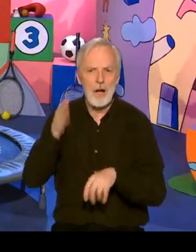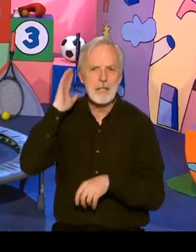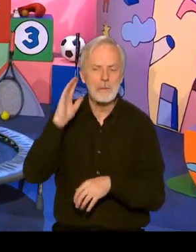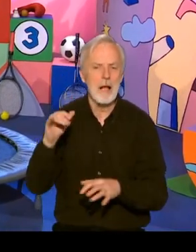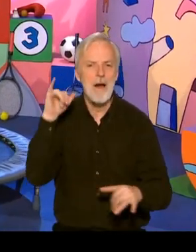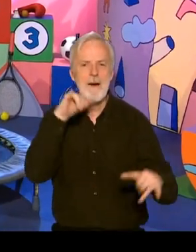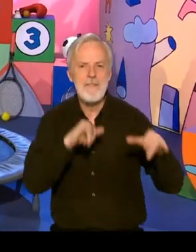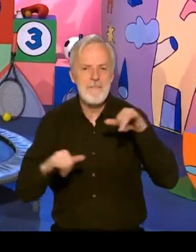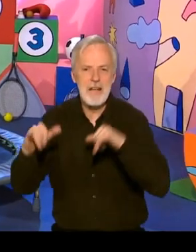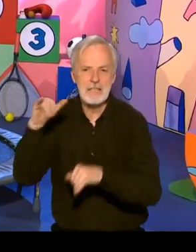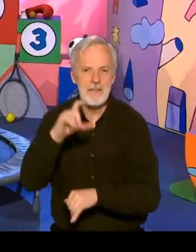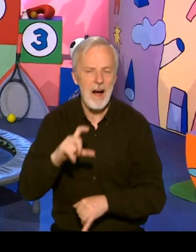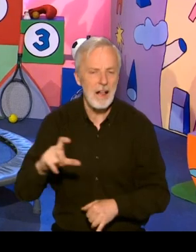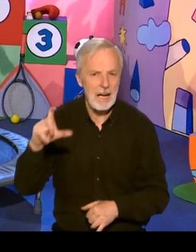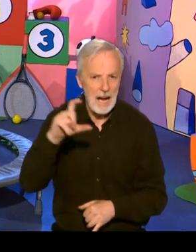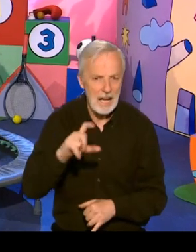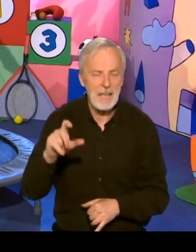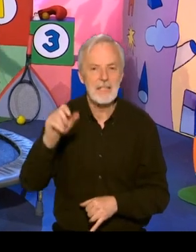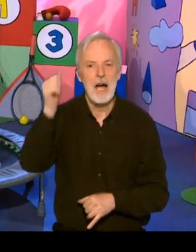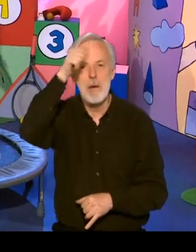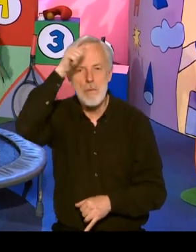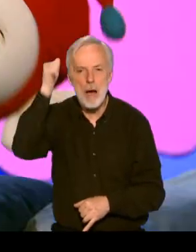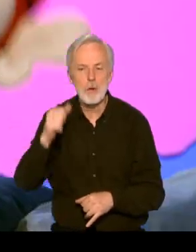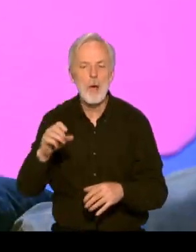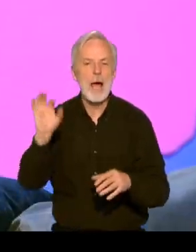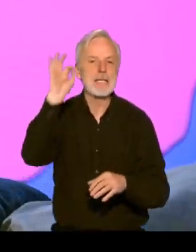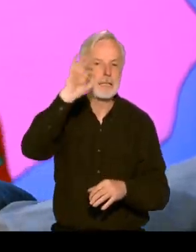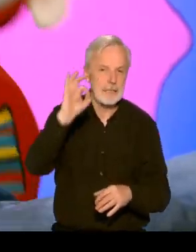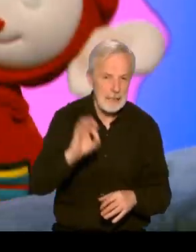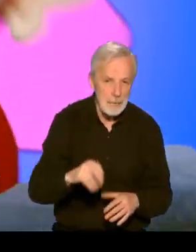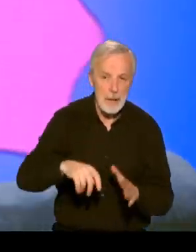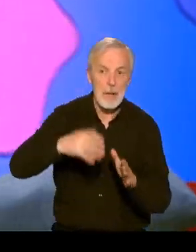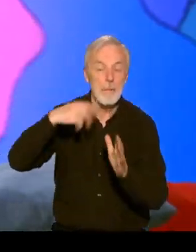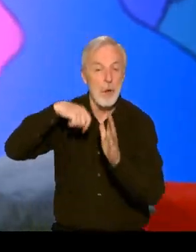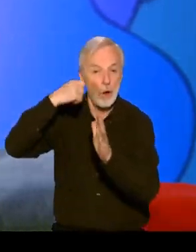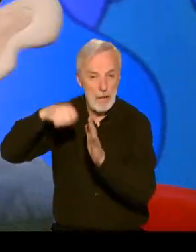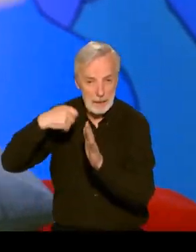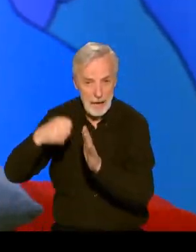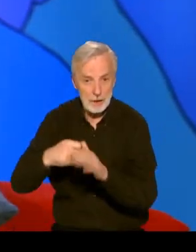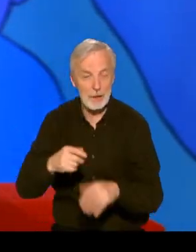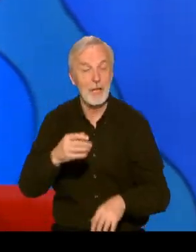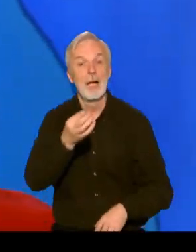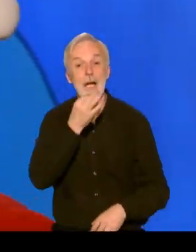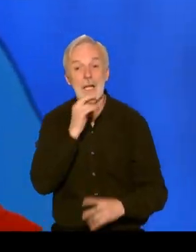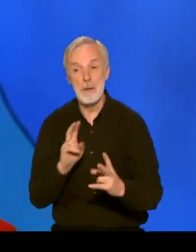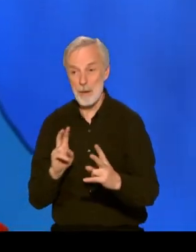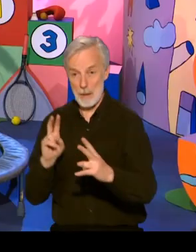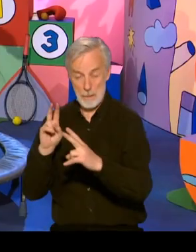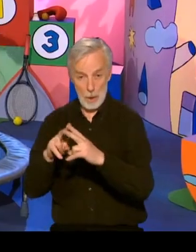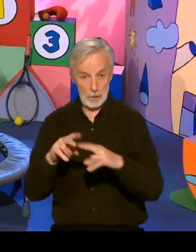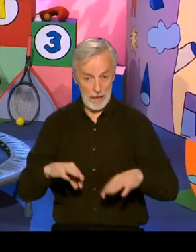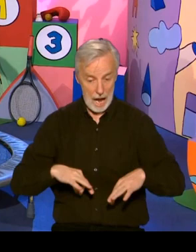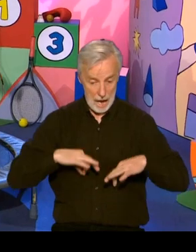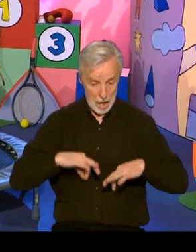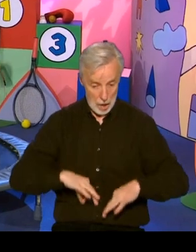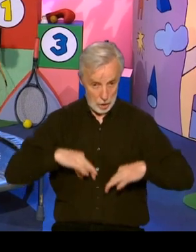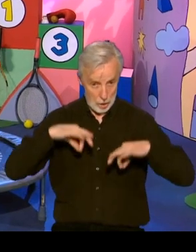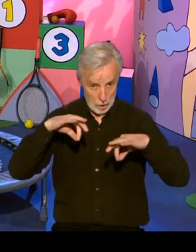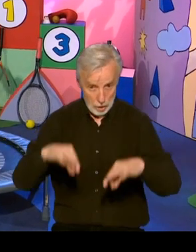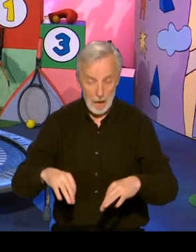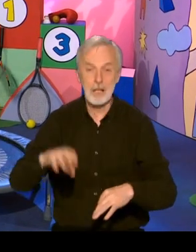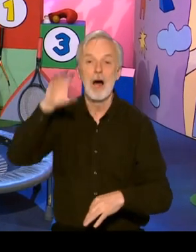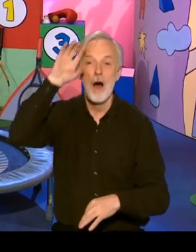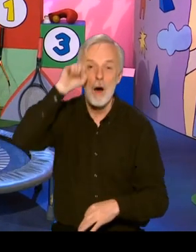se Skiffy, točili s ním klipy. Až nás potká klokánek, tak ho hnedka poznáme. Z obrazovky,